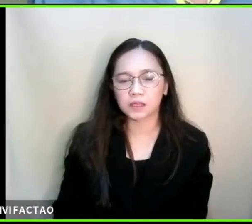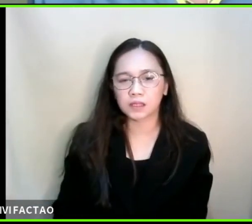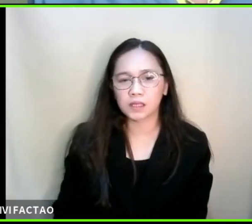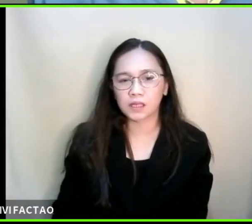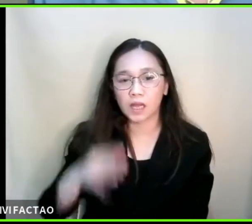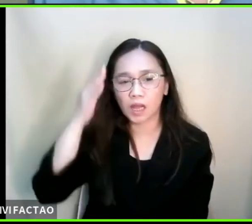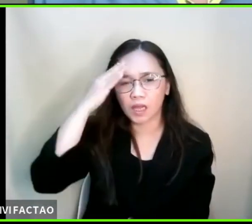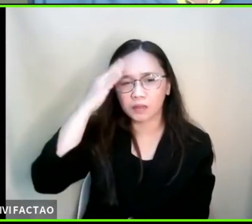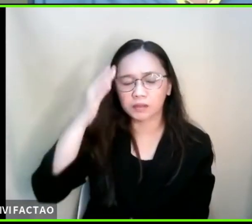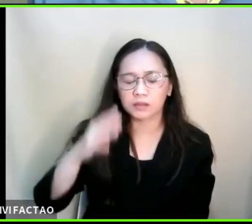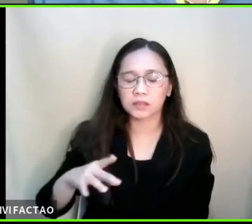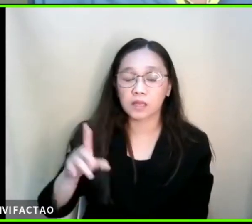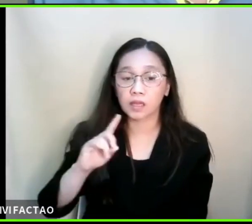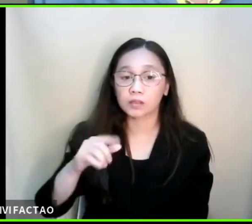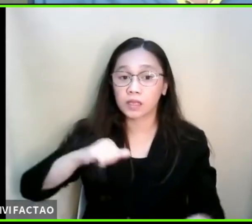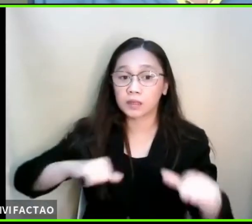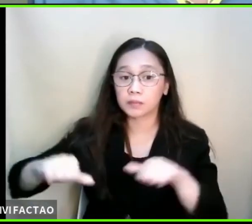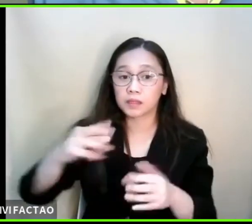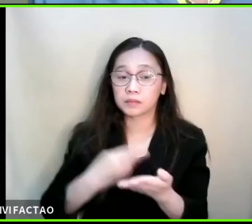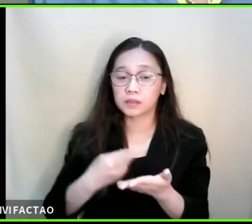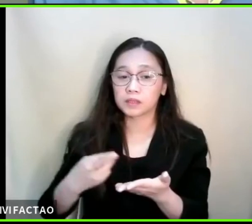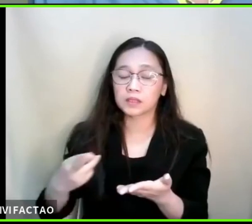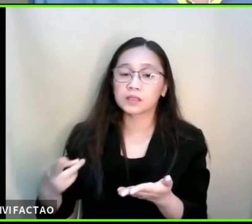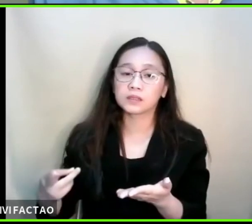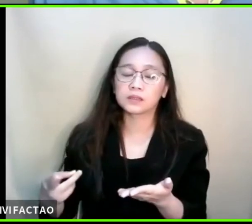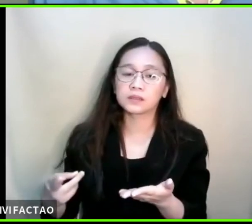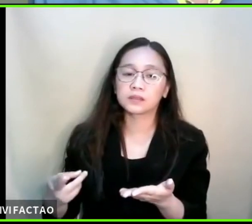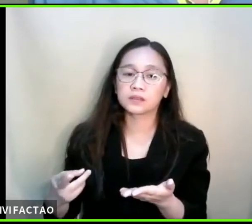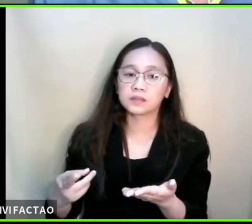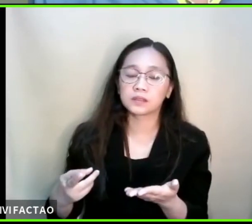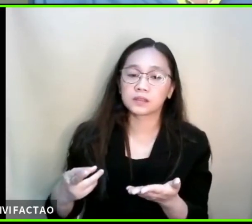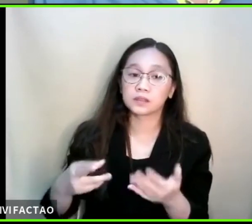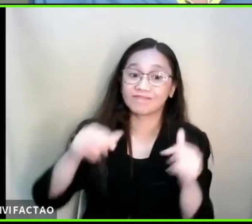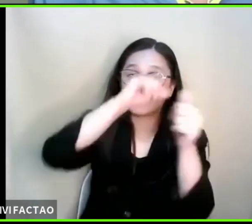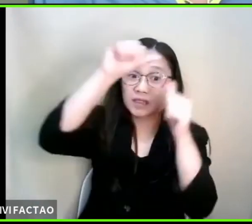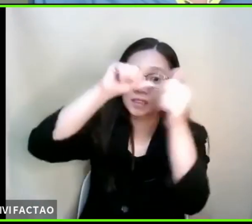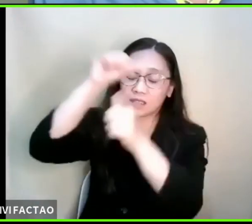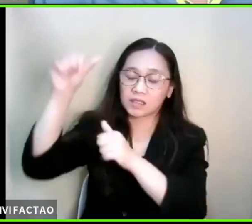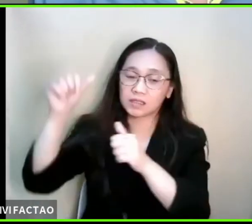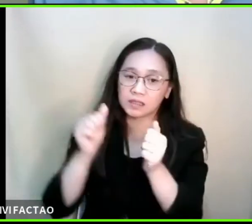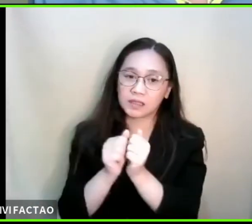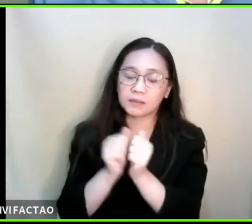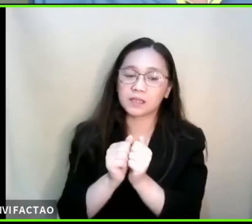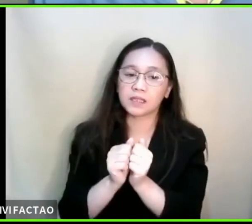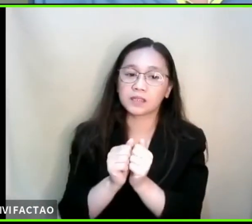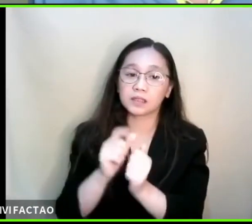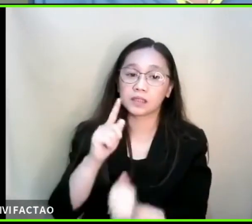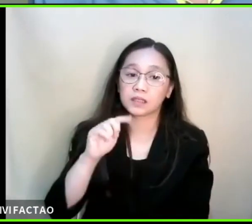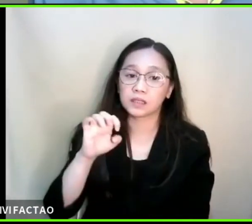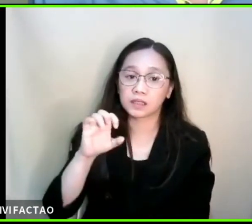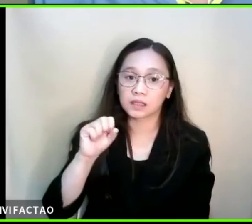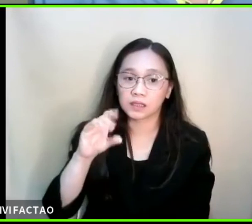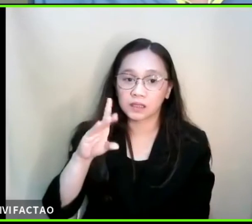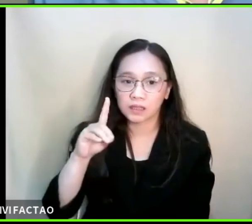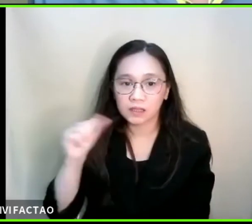mga available resources, no, sa ating paligid, no? Kasama na diyan siyempre ang TESDA, no,